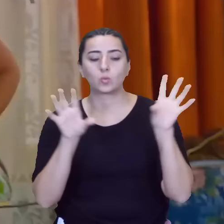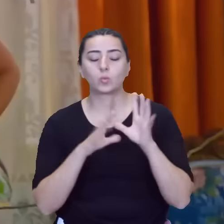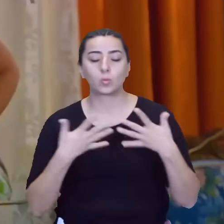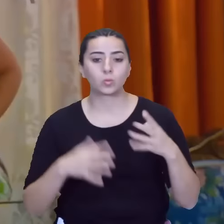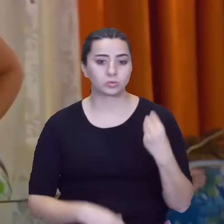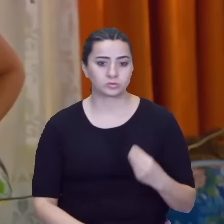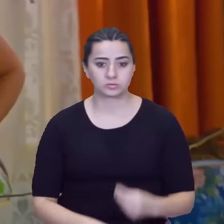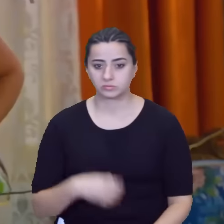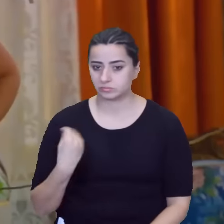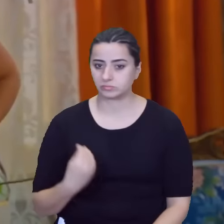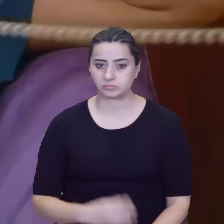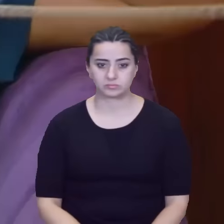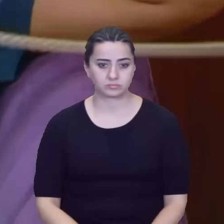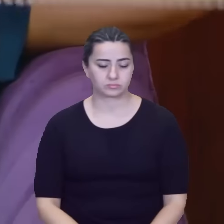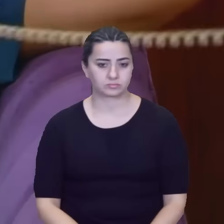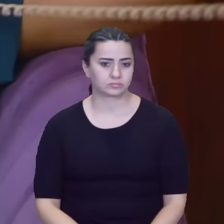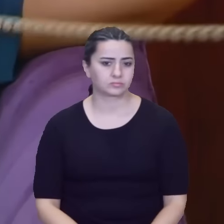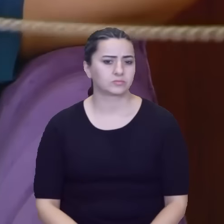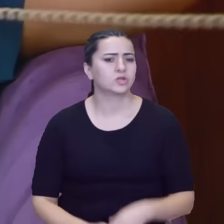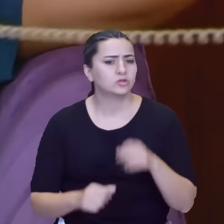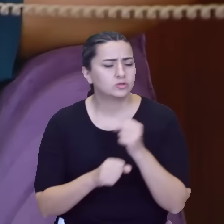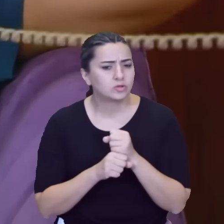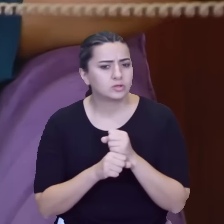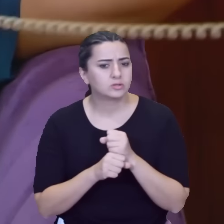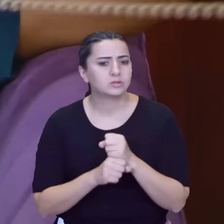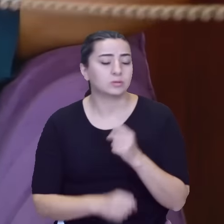gibi. Ah ne güzel. Ya Gürsel.